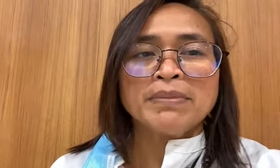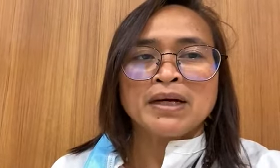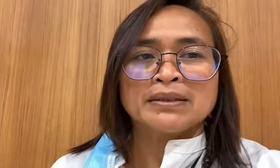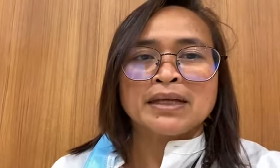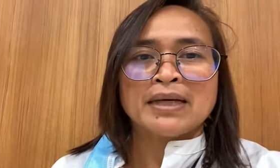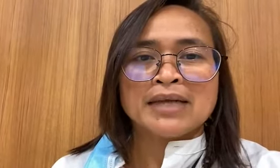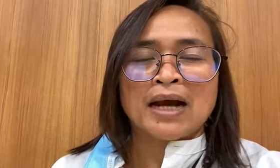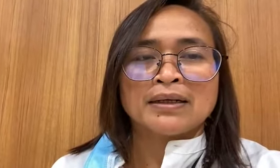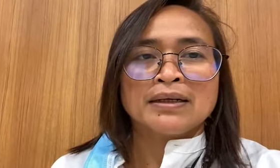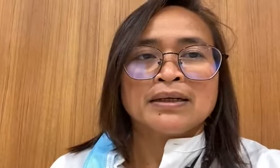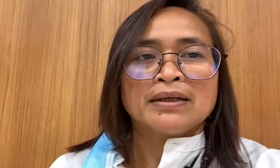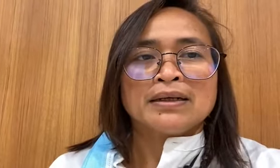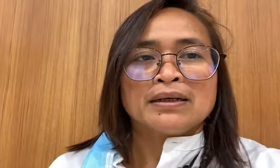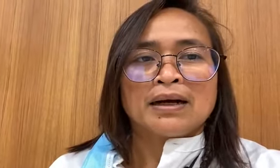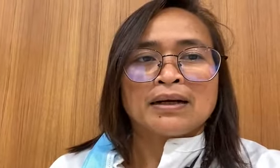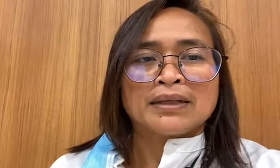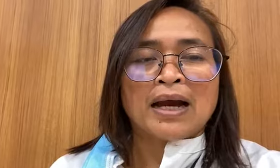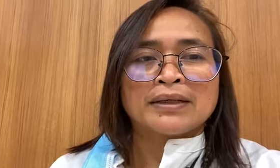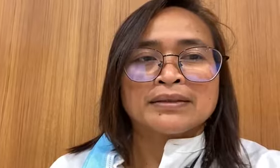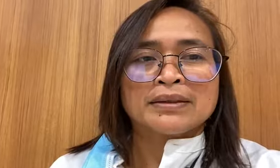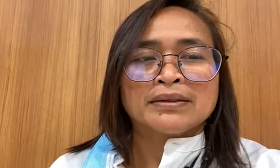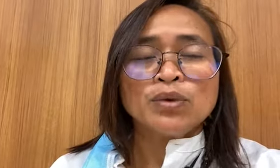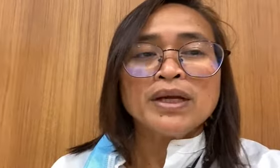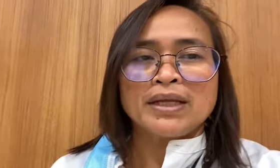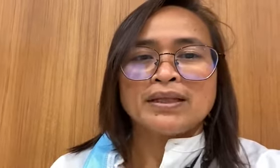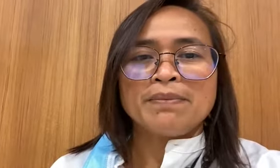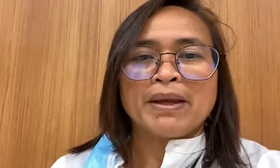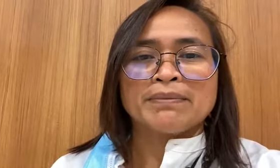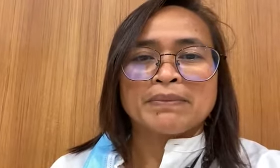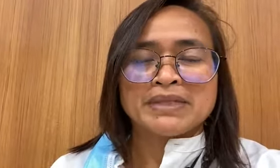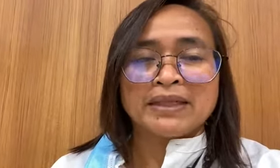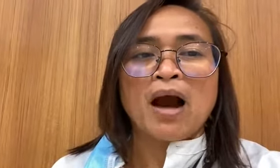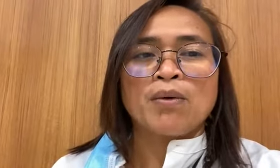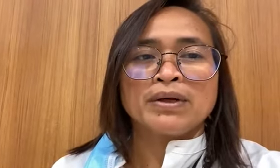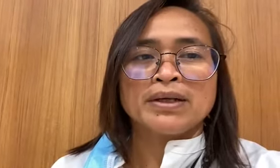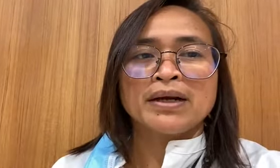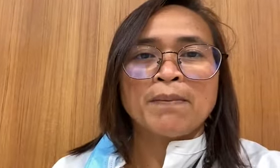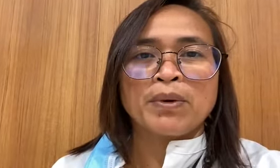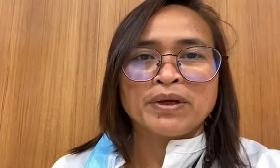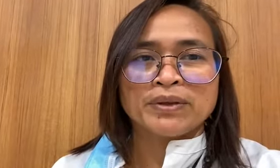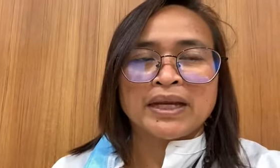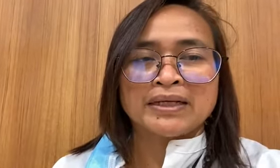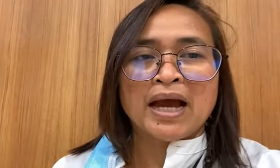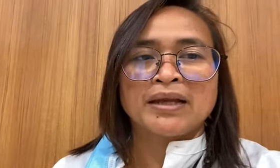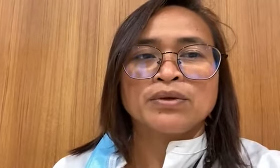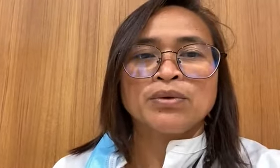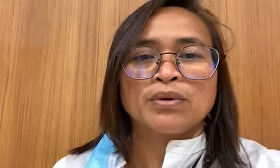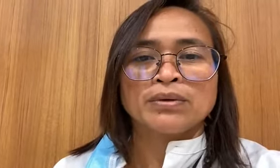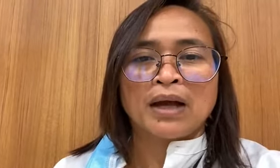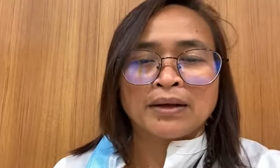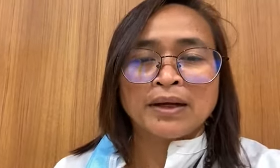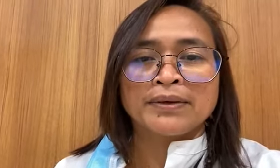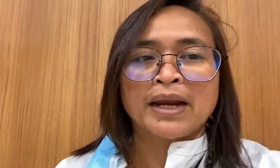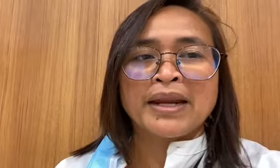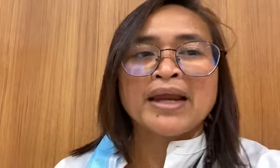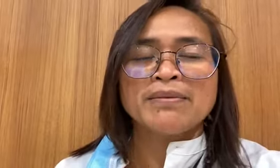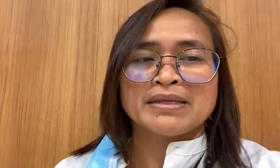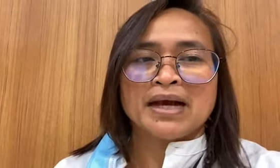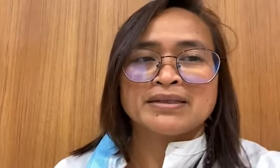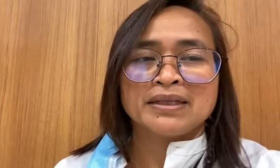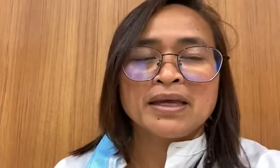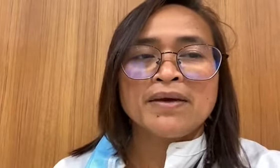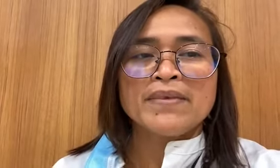รับเงินนะคะจากการธุรกิจที่เป็นแบบสีเทาหรือเรียกรับผลประโยชน์แต่อย่างใหญ่ทุกเงินราย